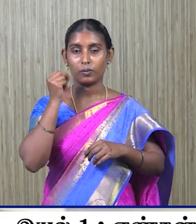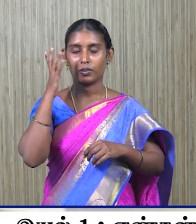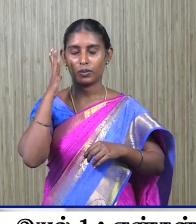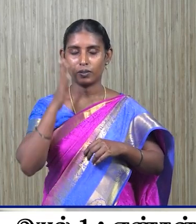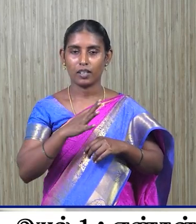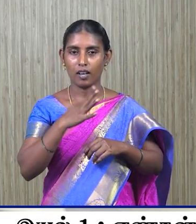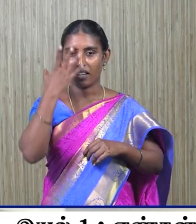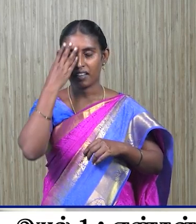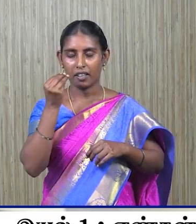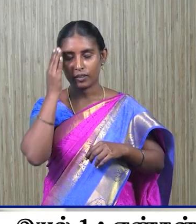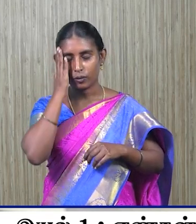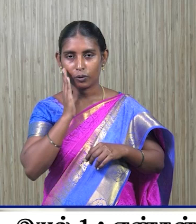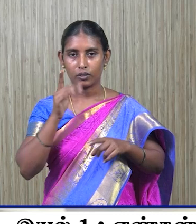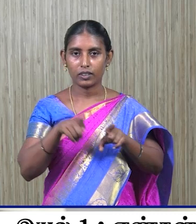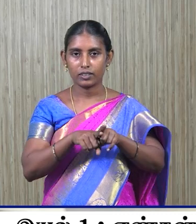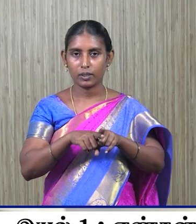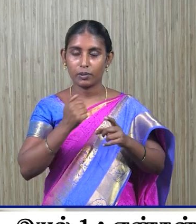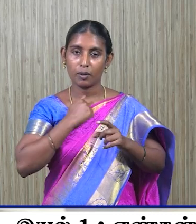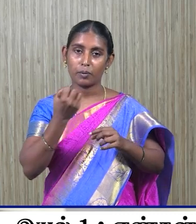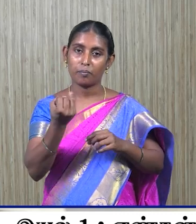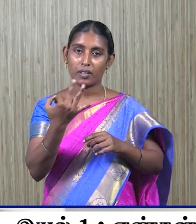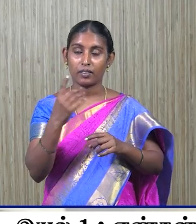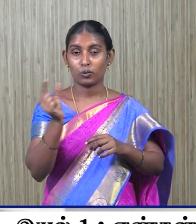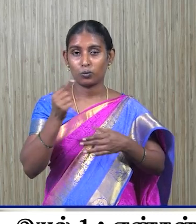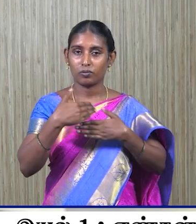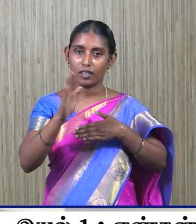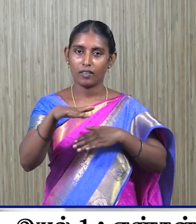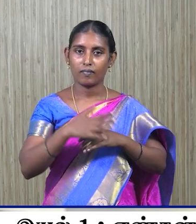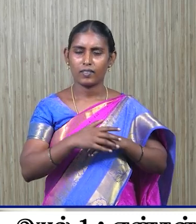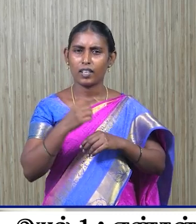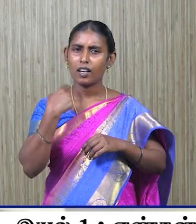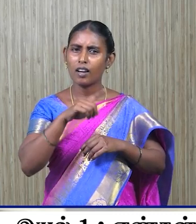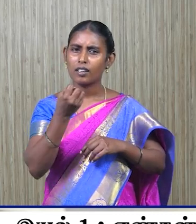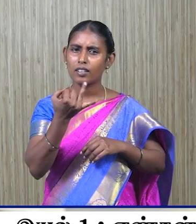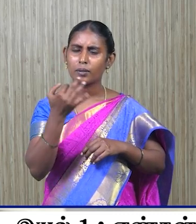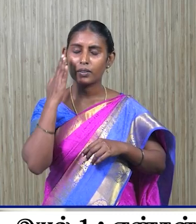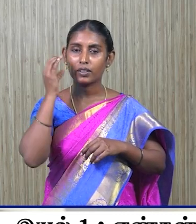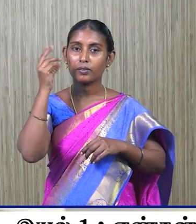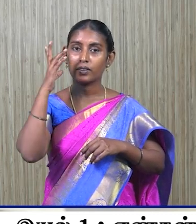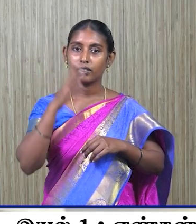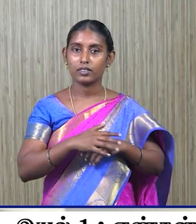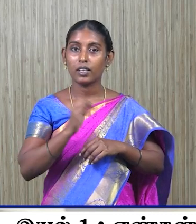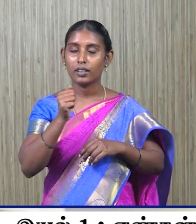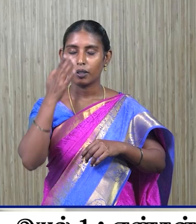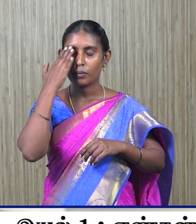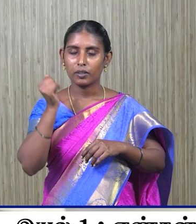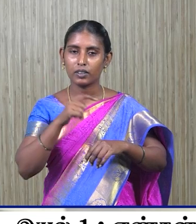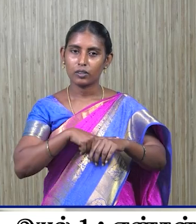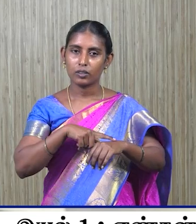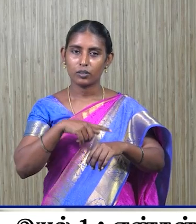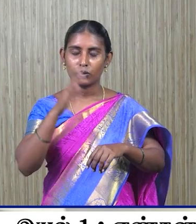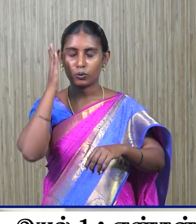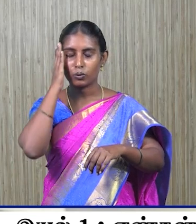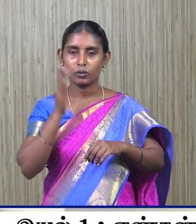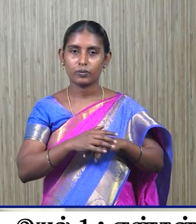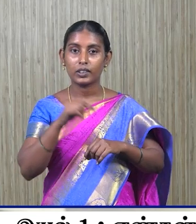முதல் இரவு உறங்குவது வரை நாம் கணிதத்தை பயன்படுத்துகின்றோம். காலையில் எத்தனை மணிக்கு நாம் விழித்தோம், எத்தனை மணிக்கு நாம் உறங்குகின்றோம்,